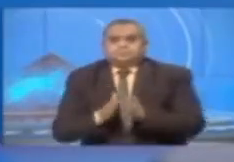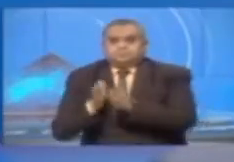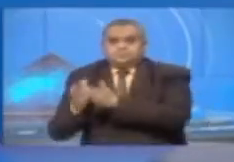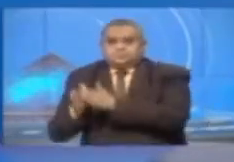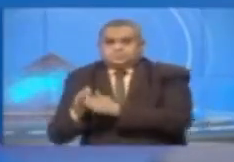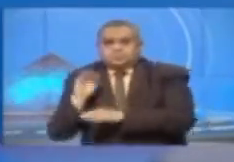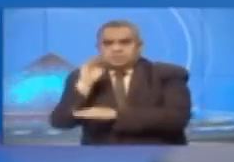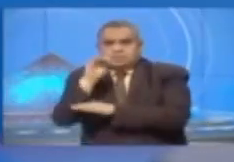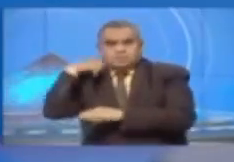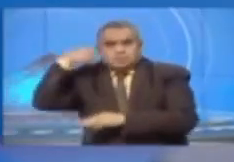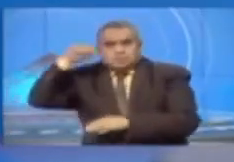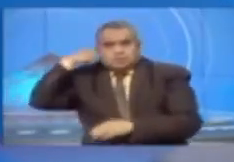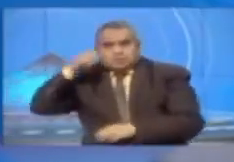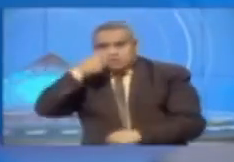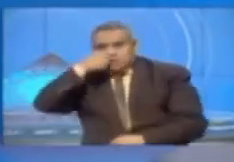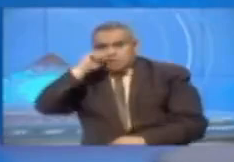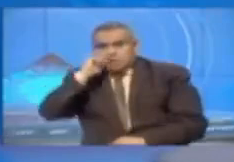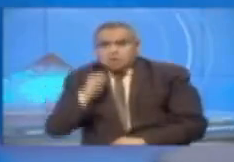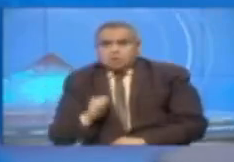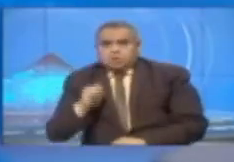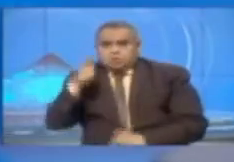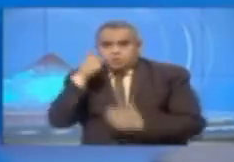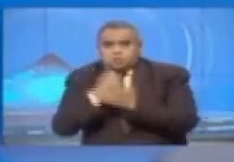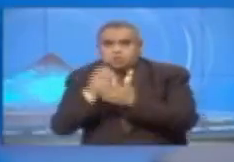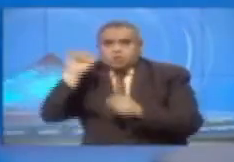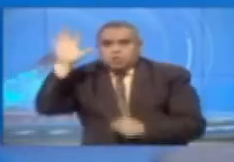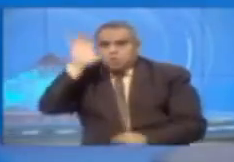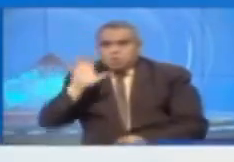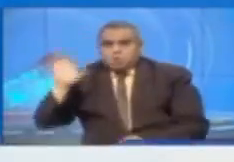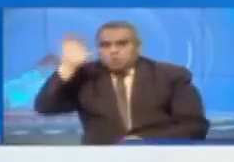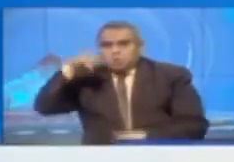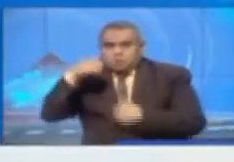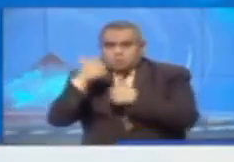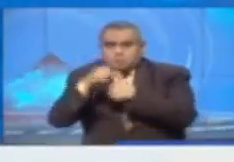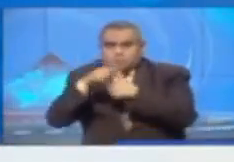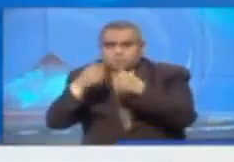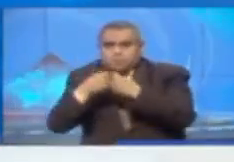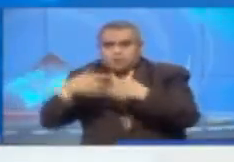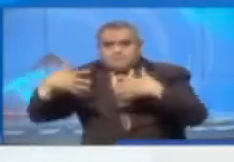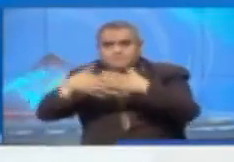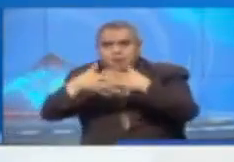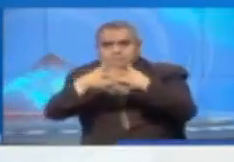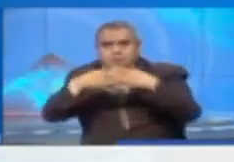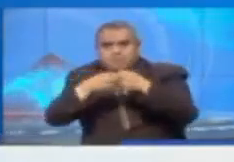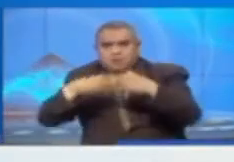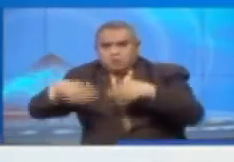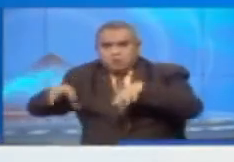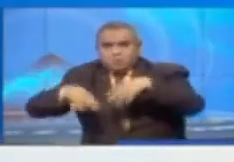دعا الرئيس الأوكراني فلاديمير زيلينسكي الأوروبيين إلى البقاء صفا واحدا وعدم